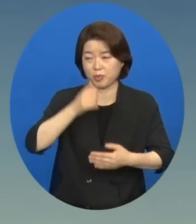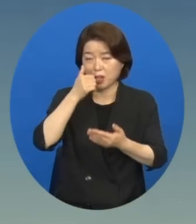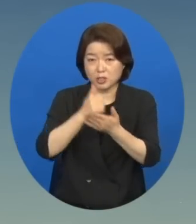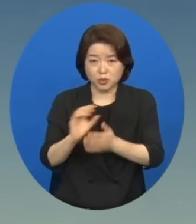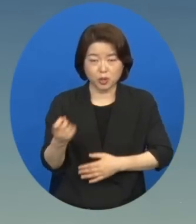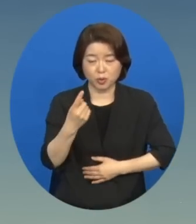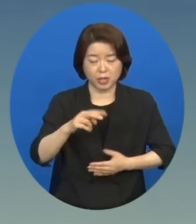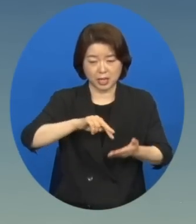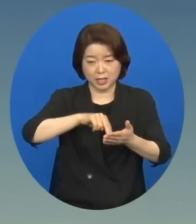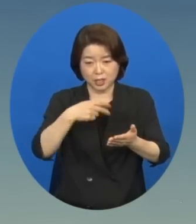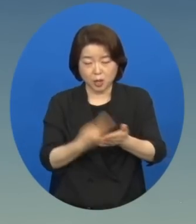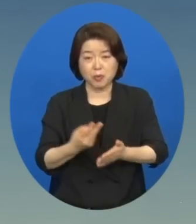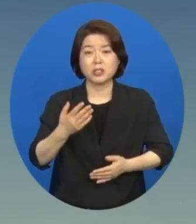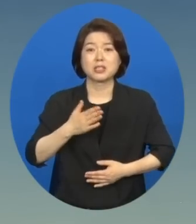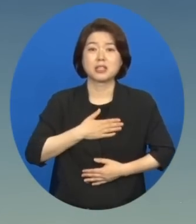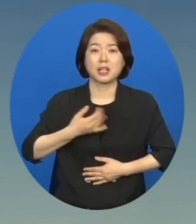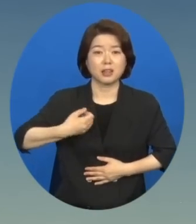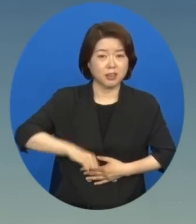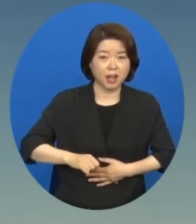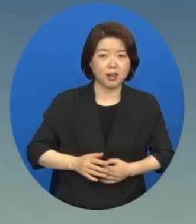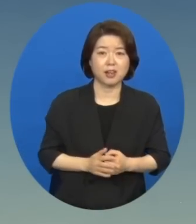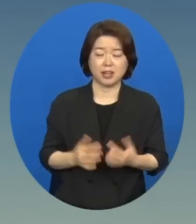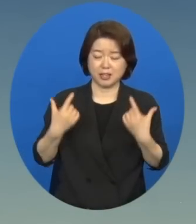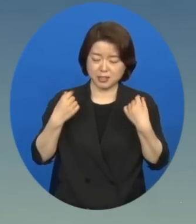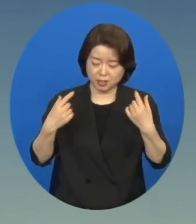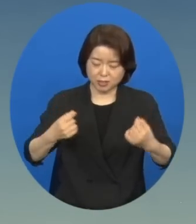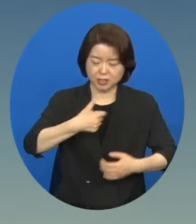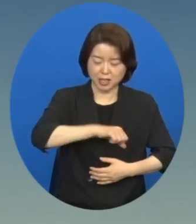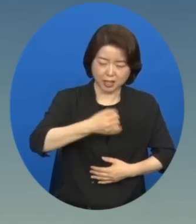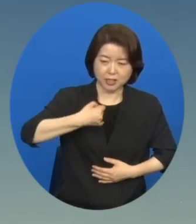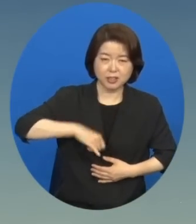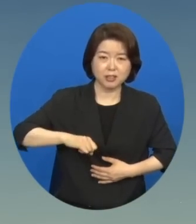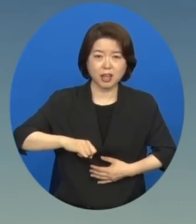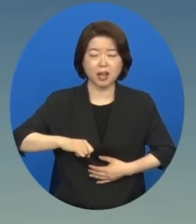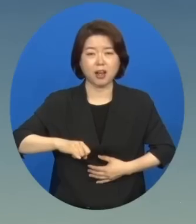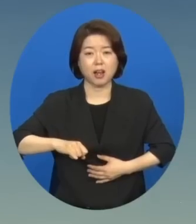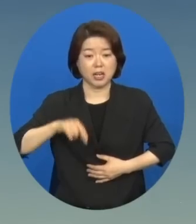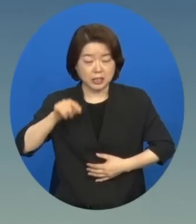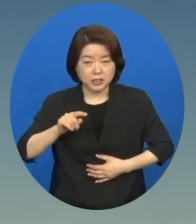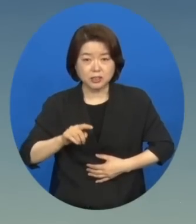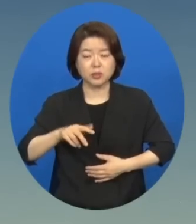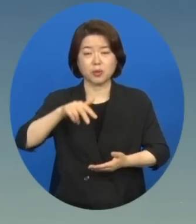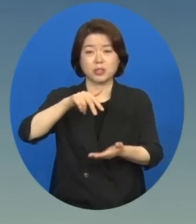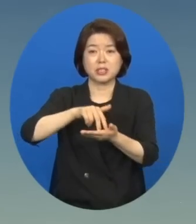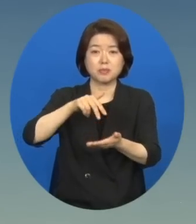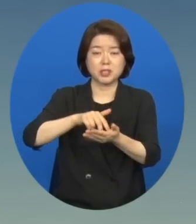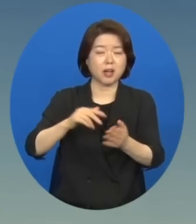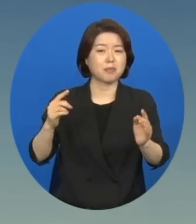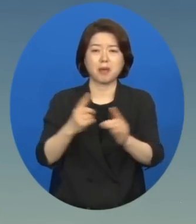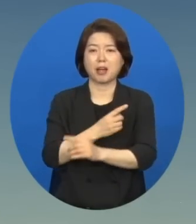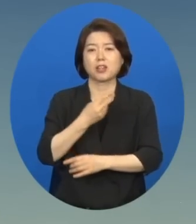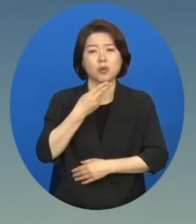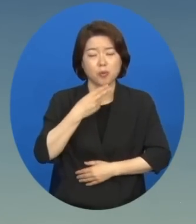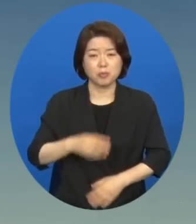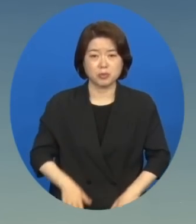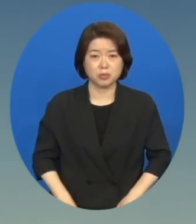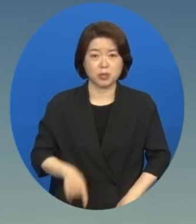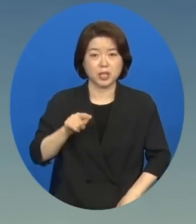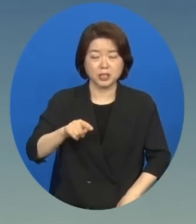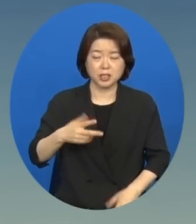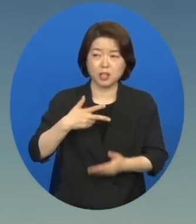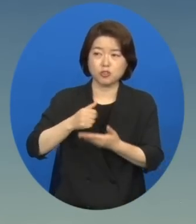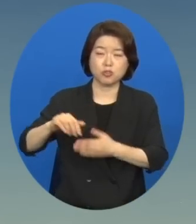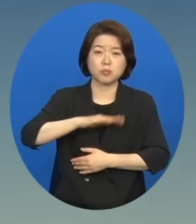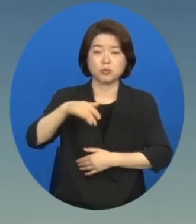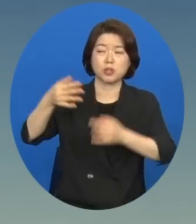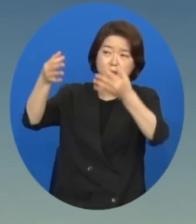인하여 넘어진 내 딸. 여전히 아들과 딸이 바뀌지를 않는 거예요. 그게 주님이 우리를 바라보시는